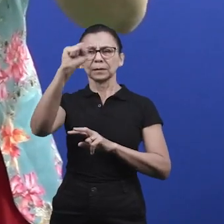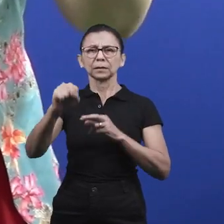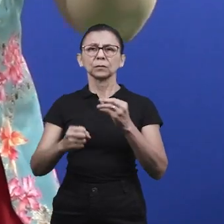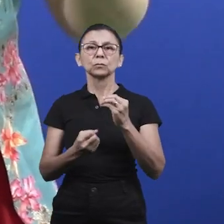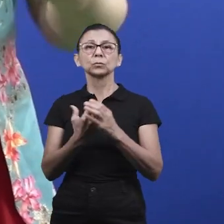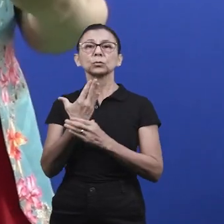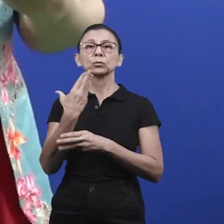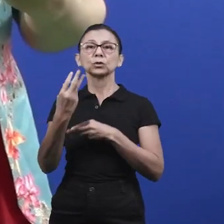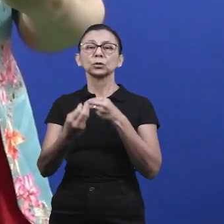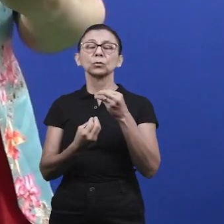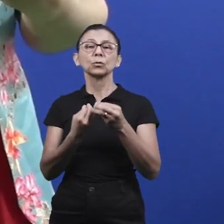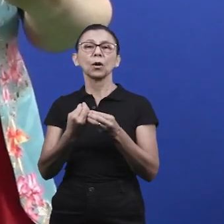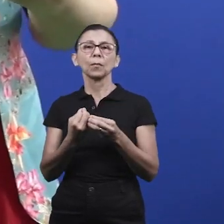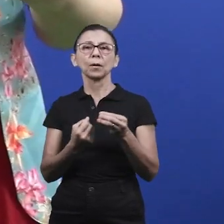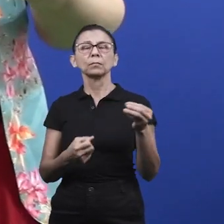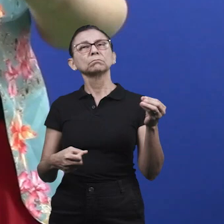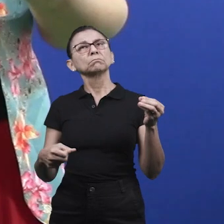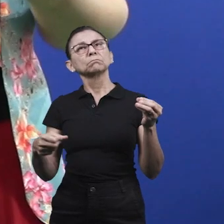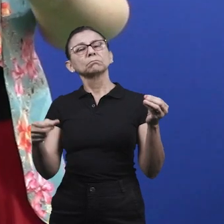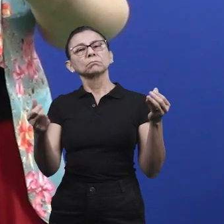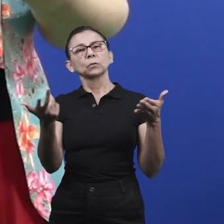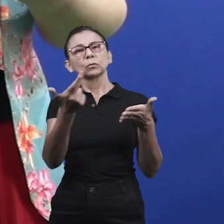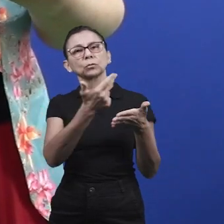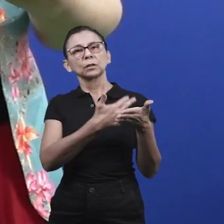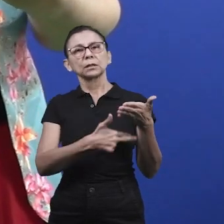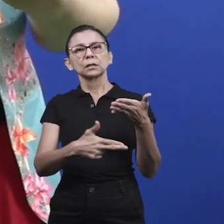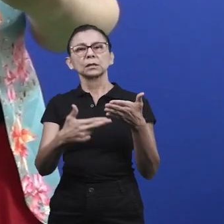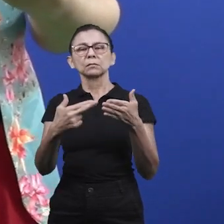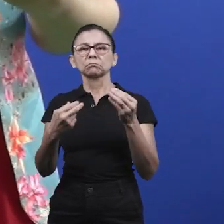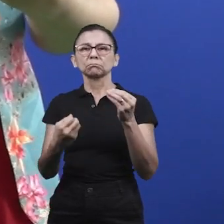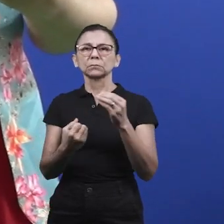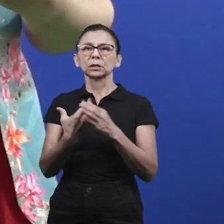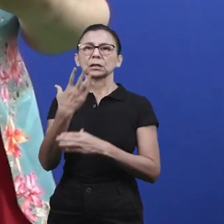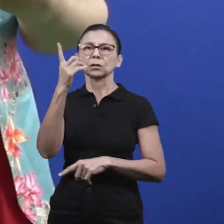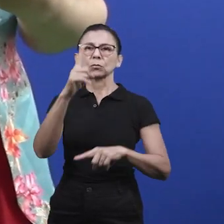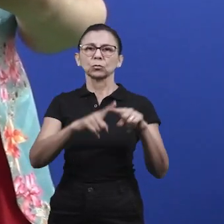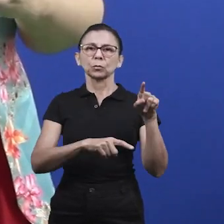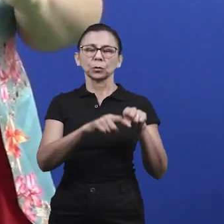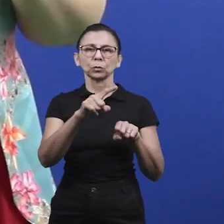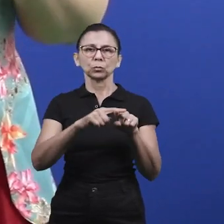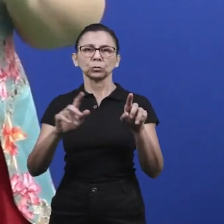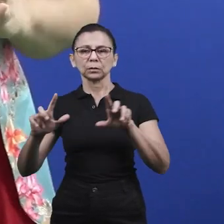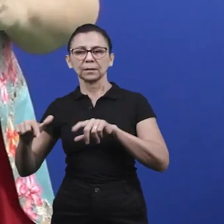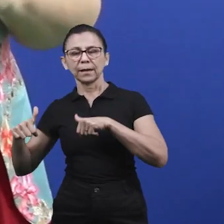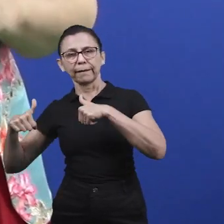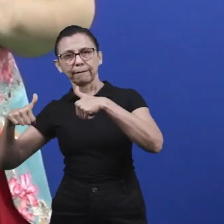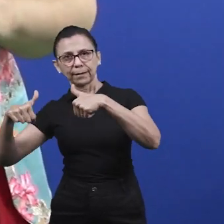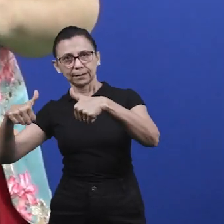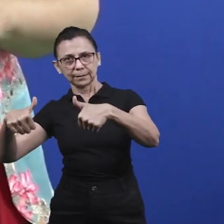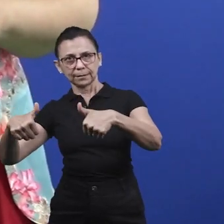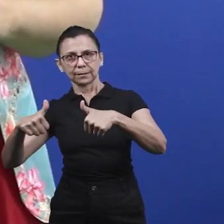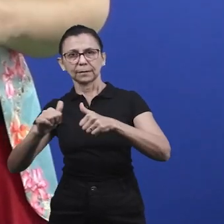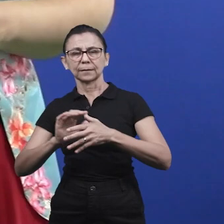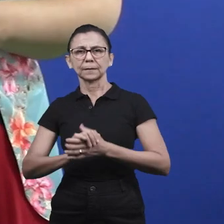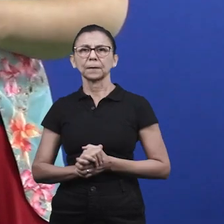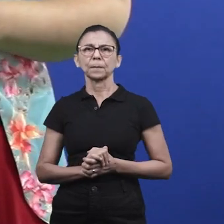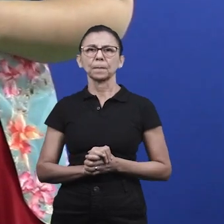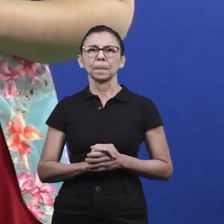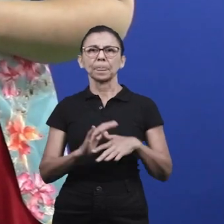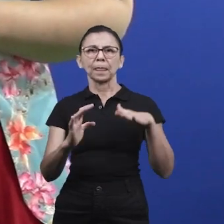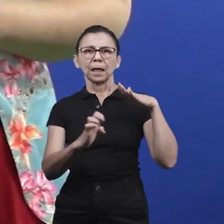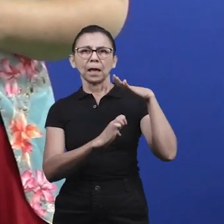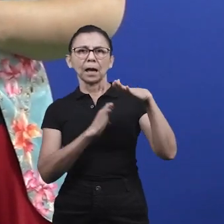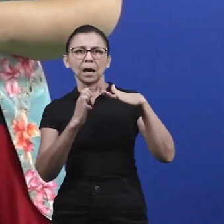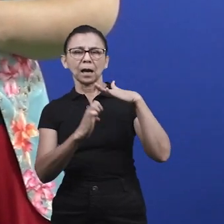d'une conception de dessin universel dans, dans la création de produits et services. Juste après la